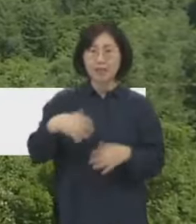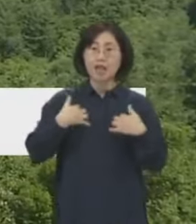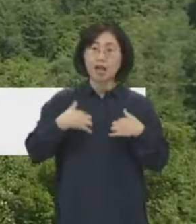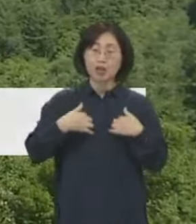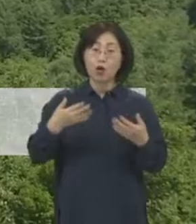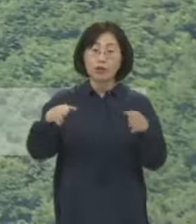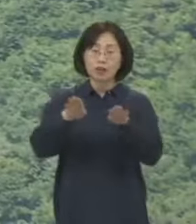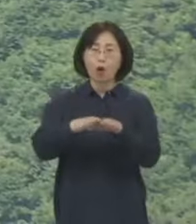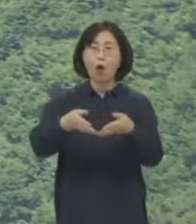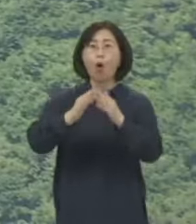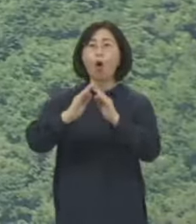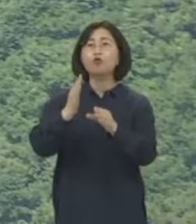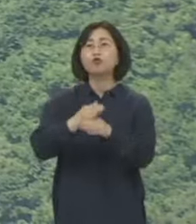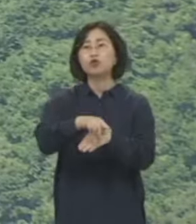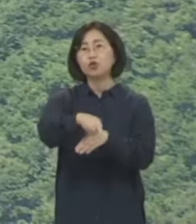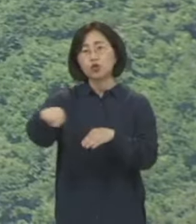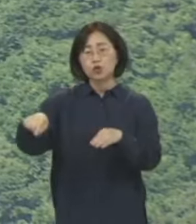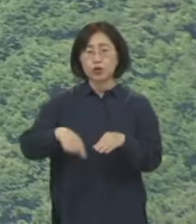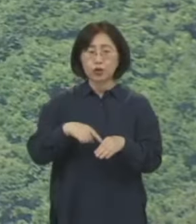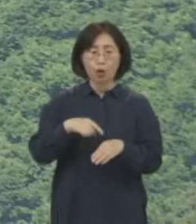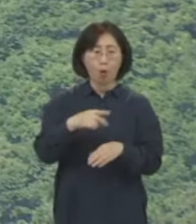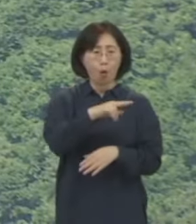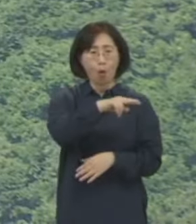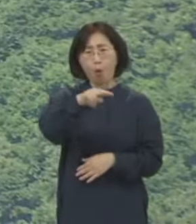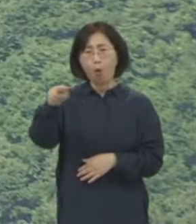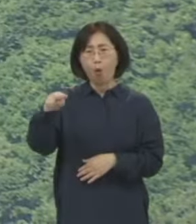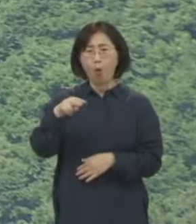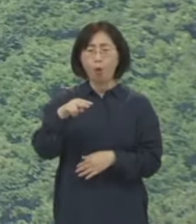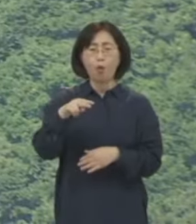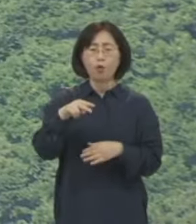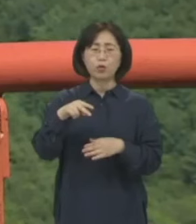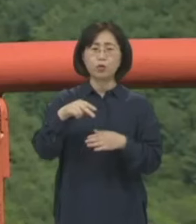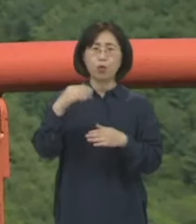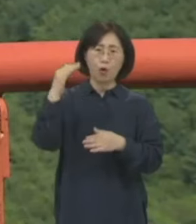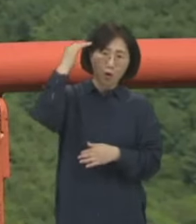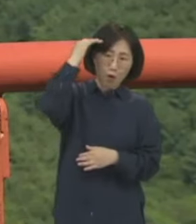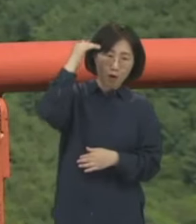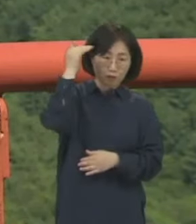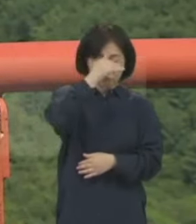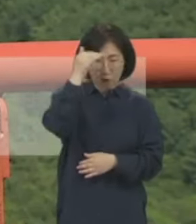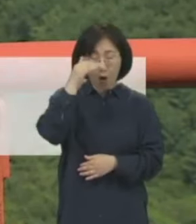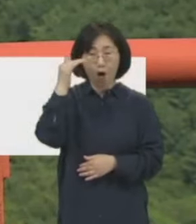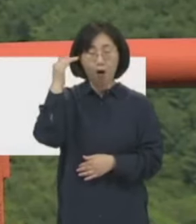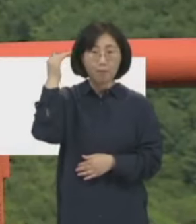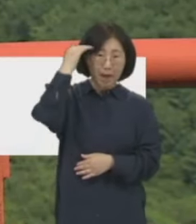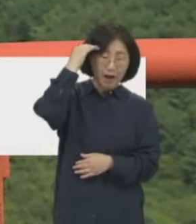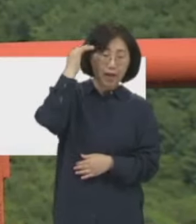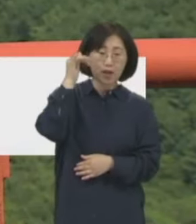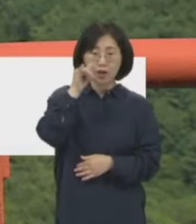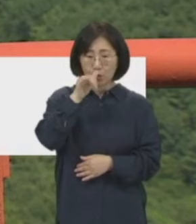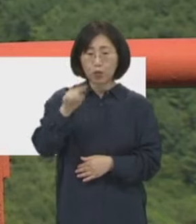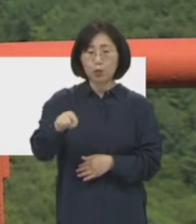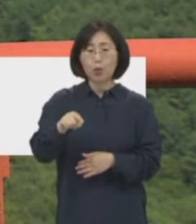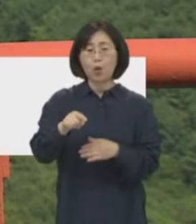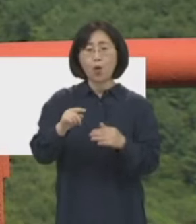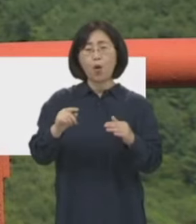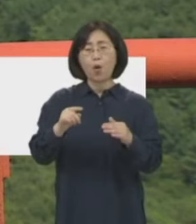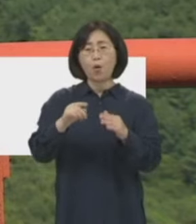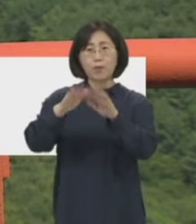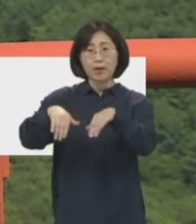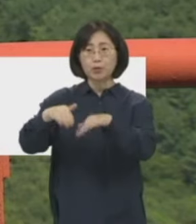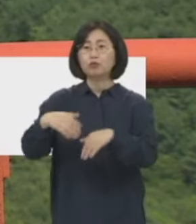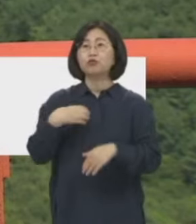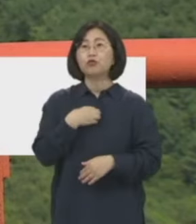시설이 즐비해 경간 훼손과 문화유산 훼손도 우려됩니다 이미 수십년 전에 이런 사업 시설들이